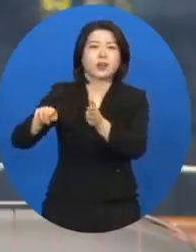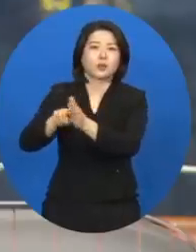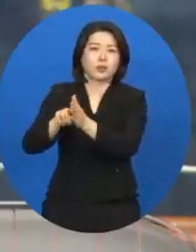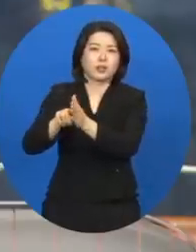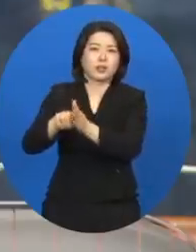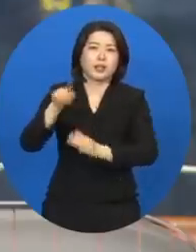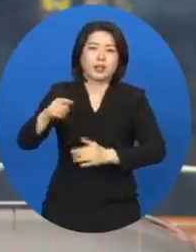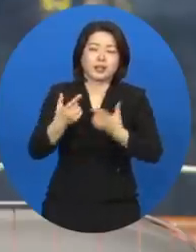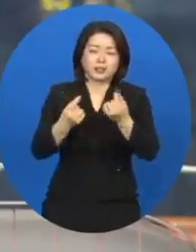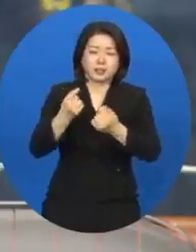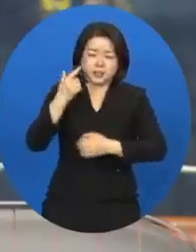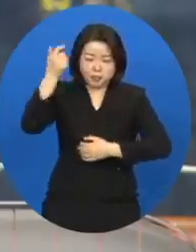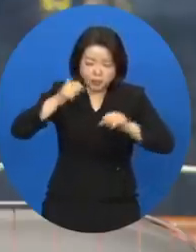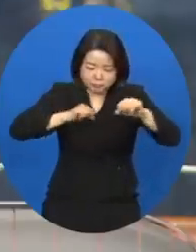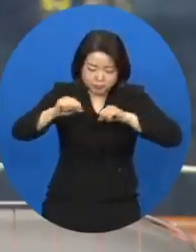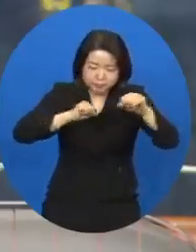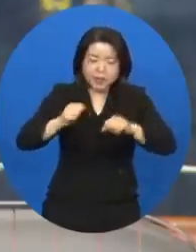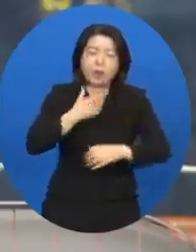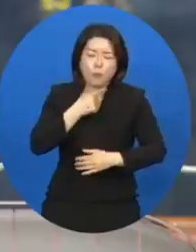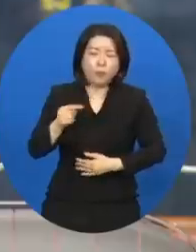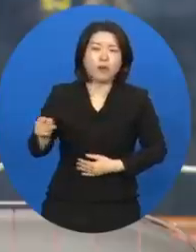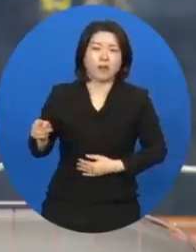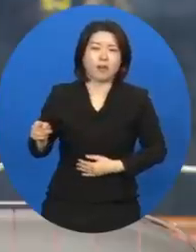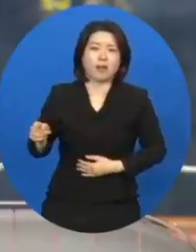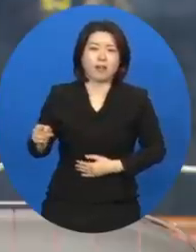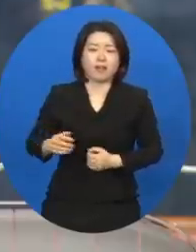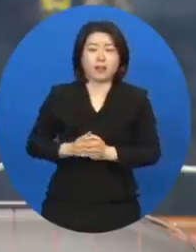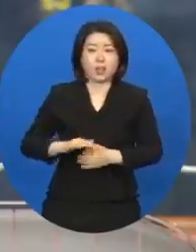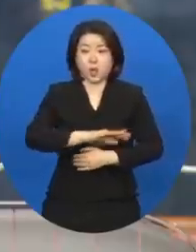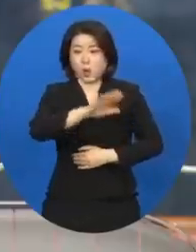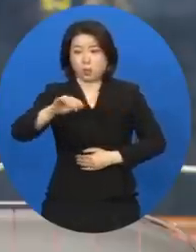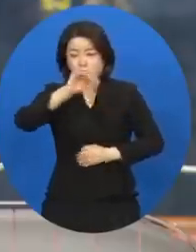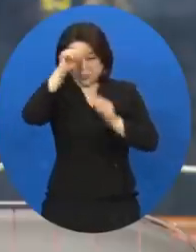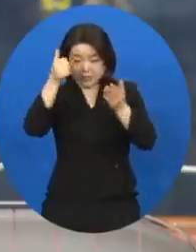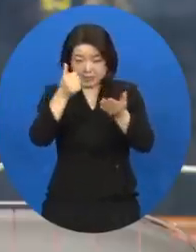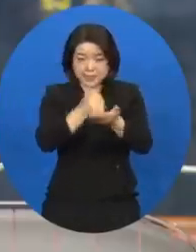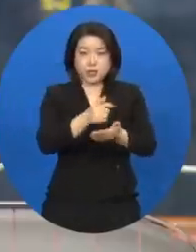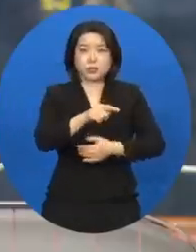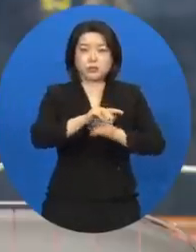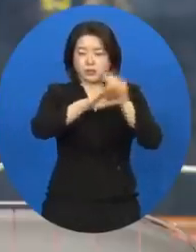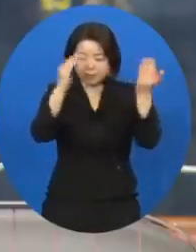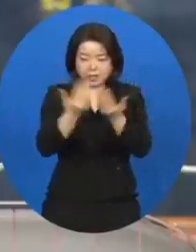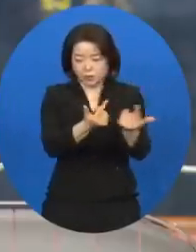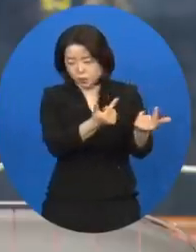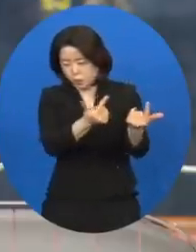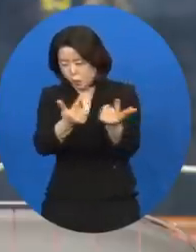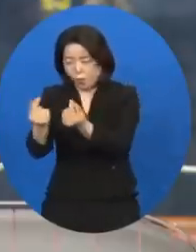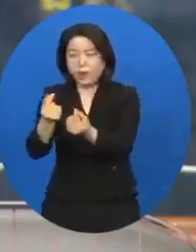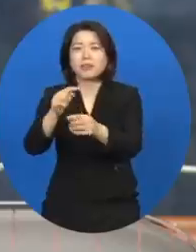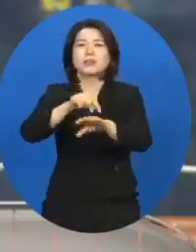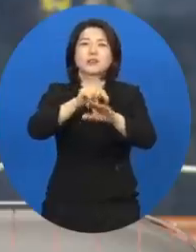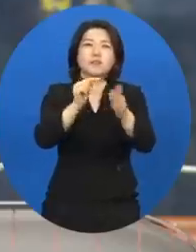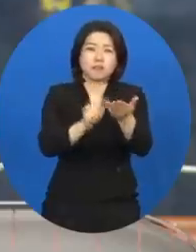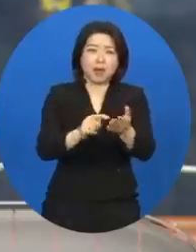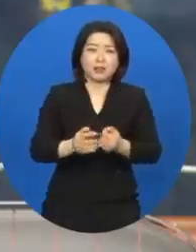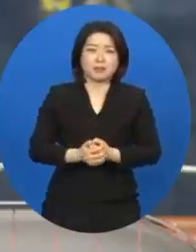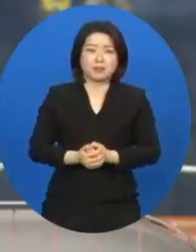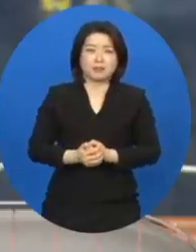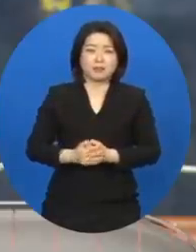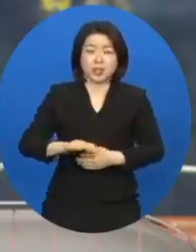그렇게 목회하고 싶어 하세요. 우리 교회 장로님들이 다 그런 마음이세요. 우리